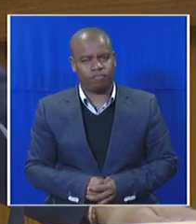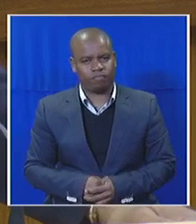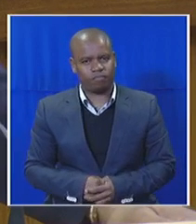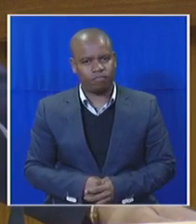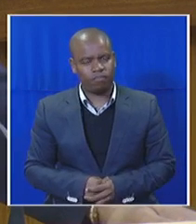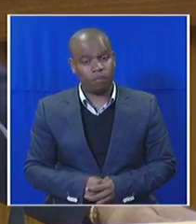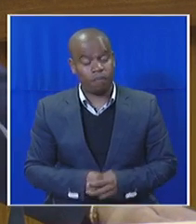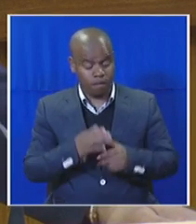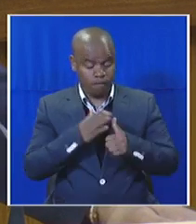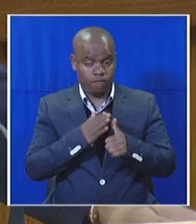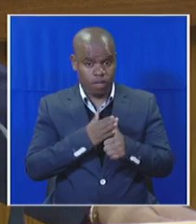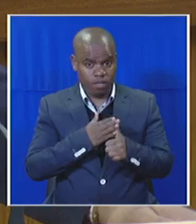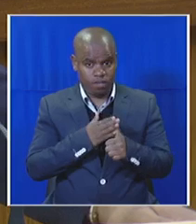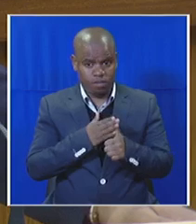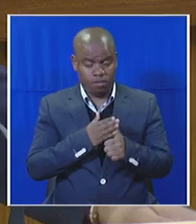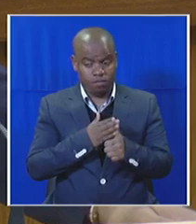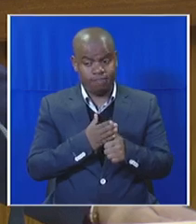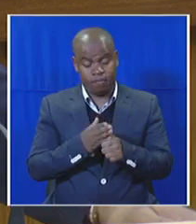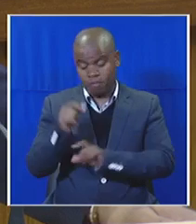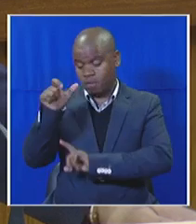Okokuqala nje uMashinini akayena umngani wami.